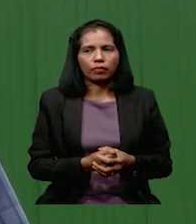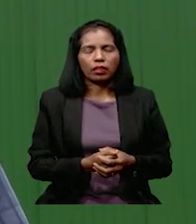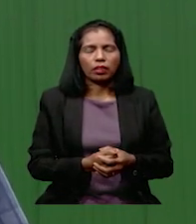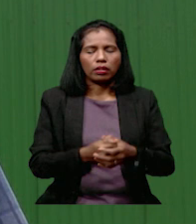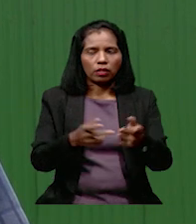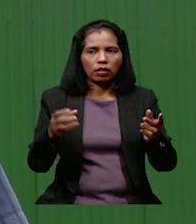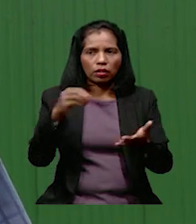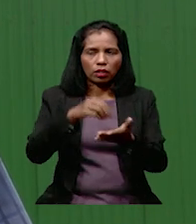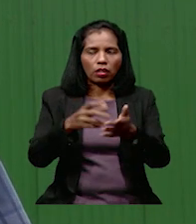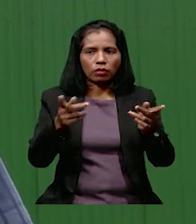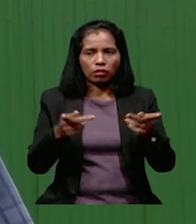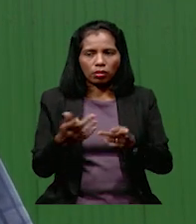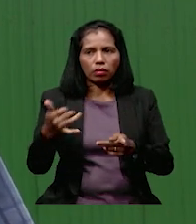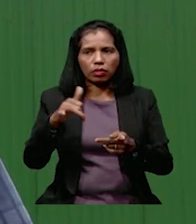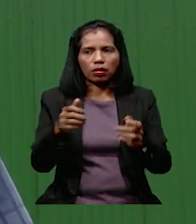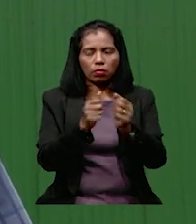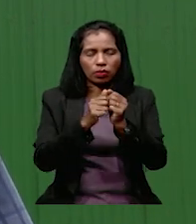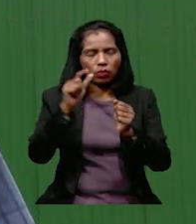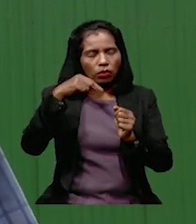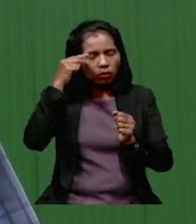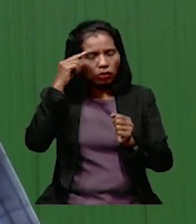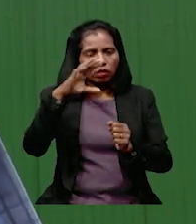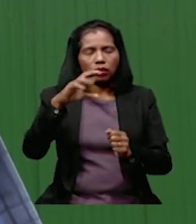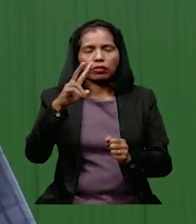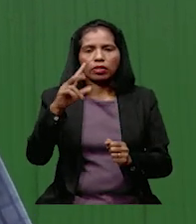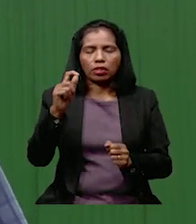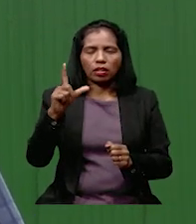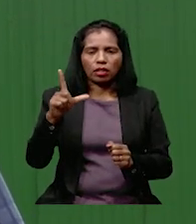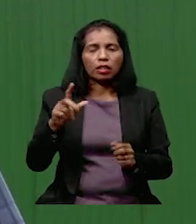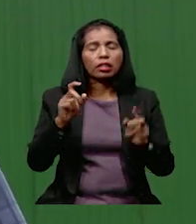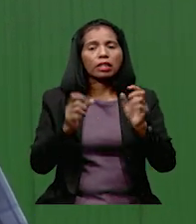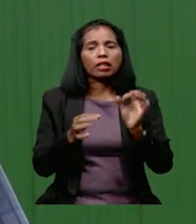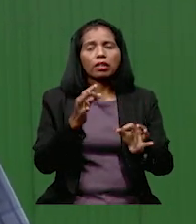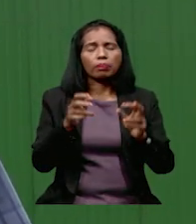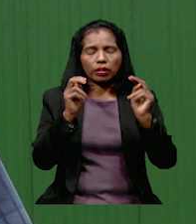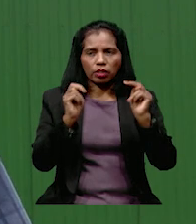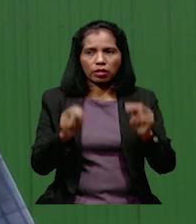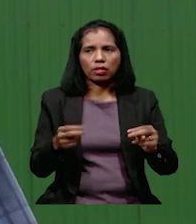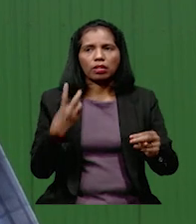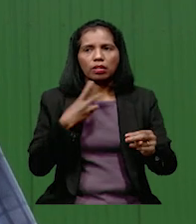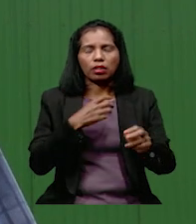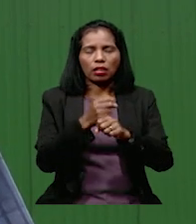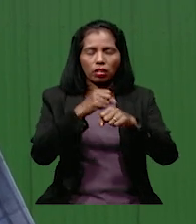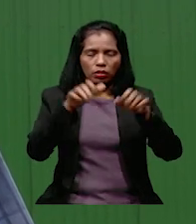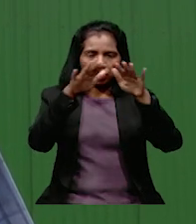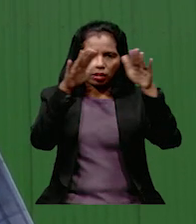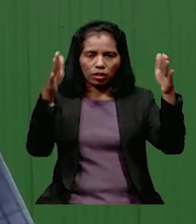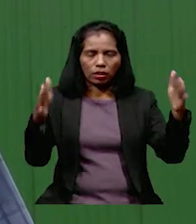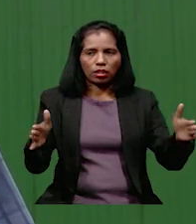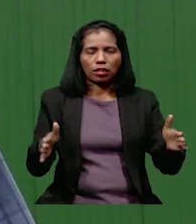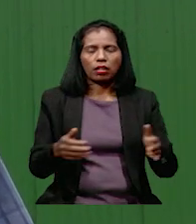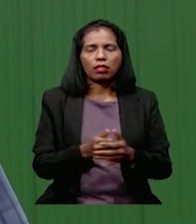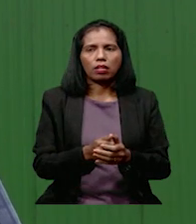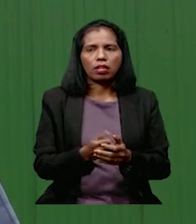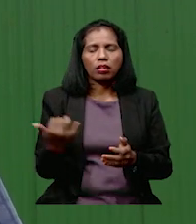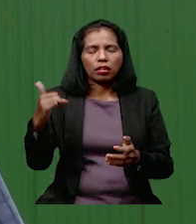fatin ranza fatin basira amutuko governo civitel kari precisa tan se kleur entan tente halo tan tenda atu hari tan tenda